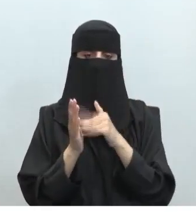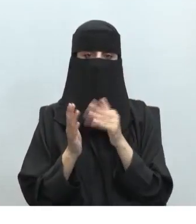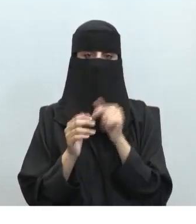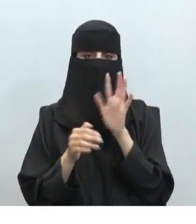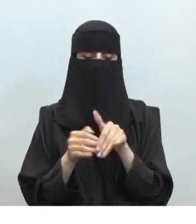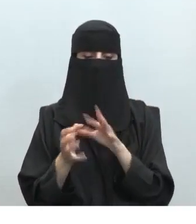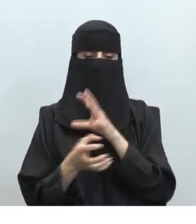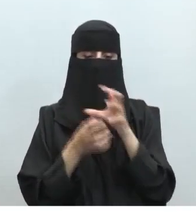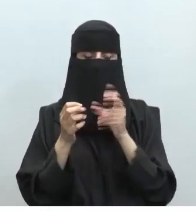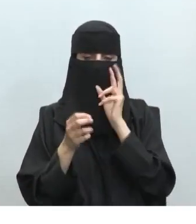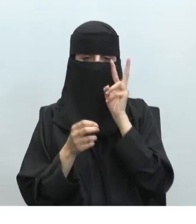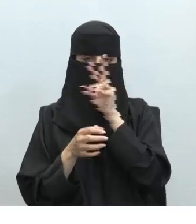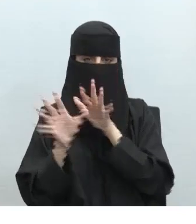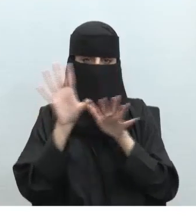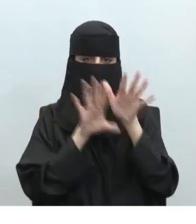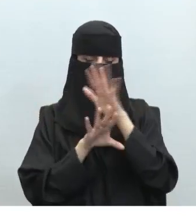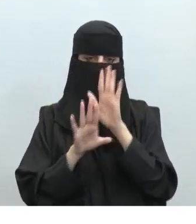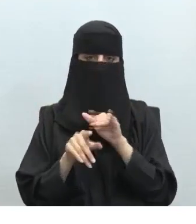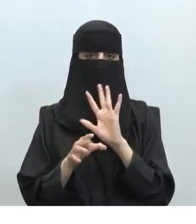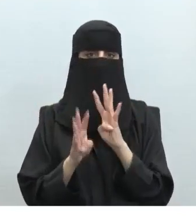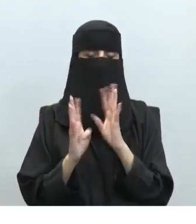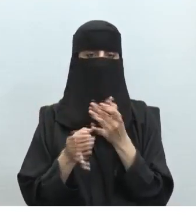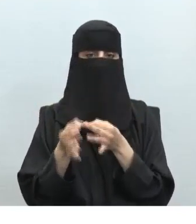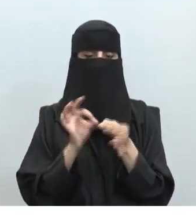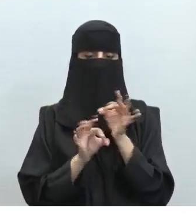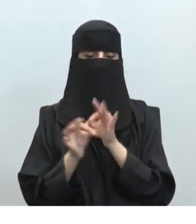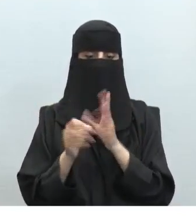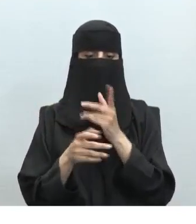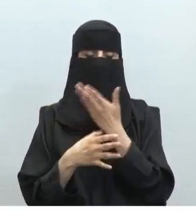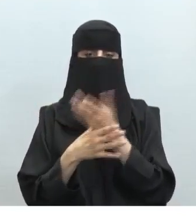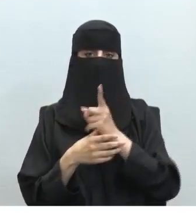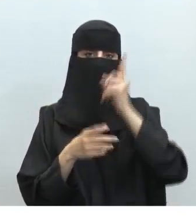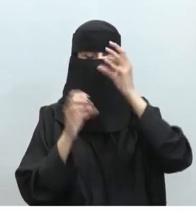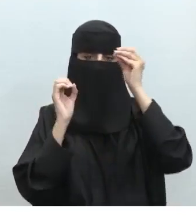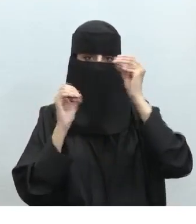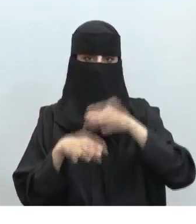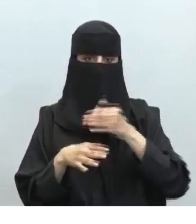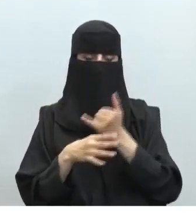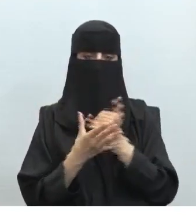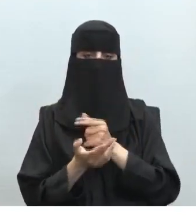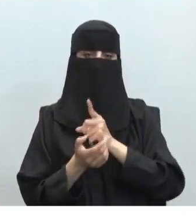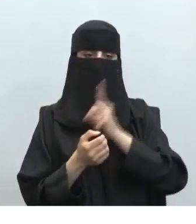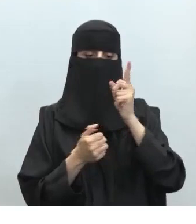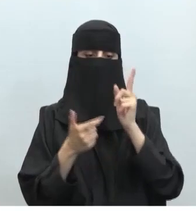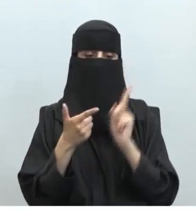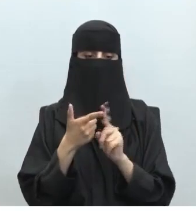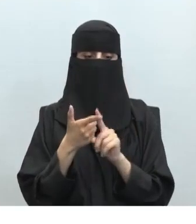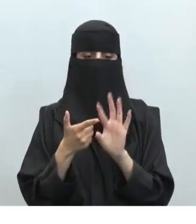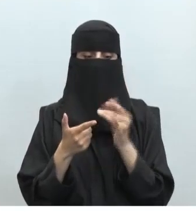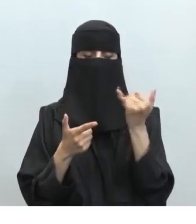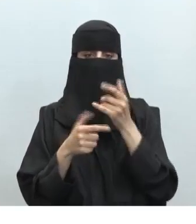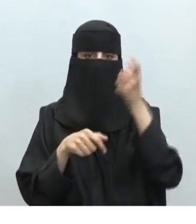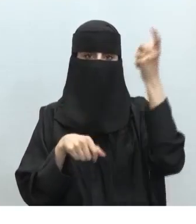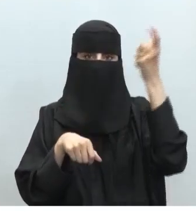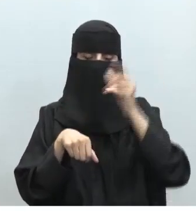مشكله في الرؤيه وعلى مستوى العلاج والشفاء ذكرنا بانه لا شفاء منه الا باذن الله ومن اهم الطرق التي من